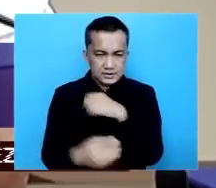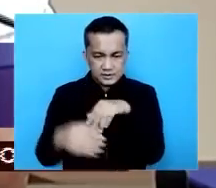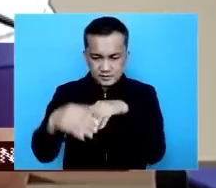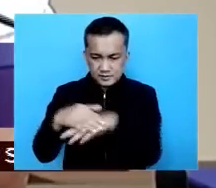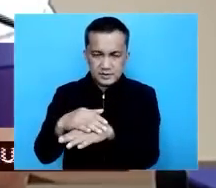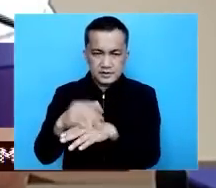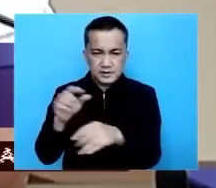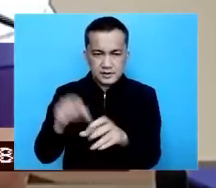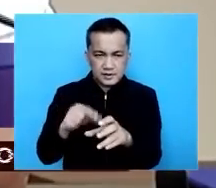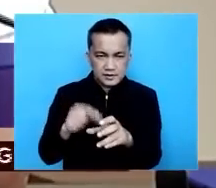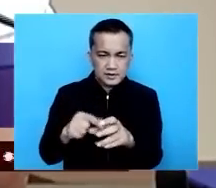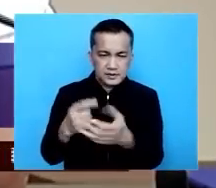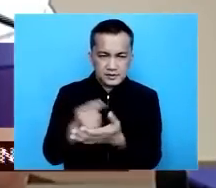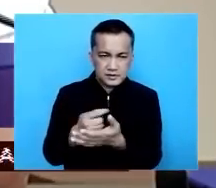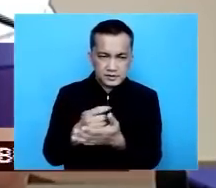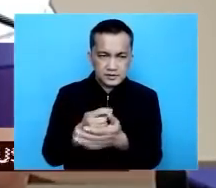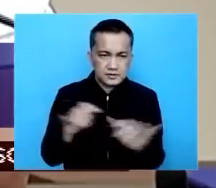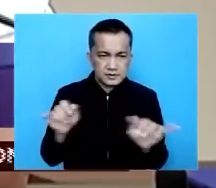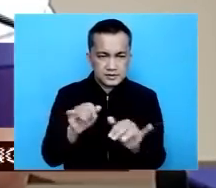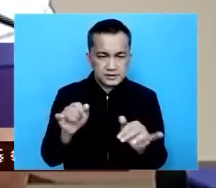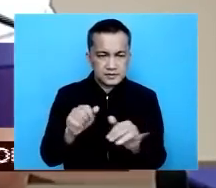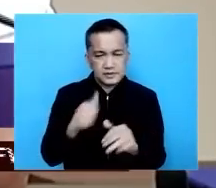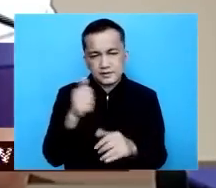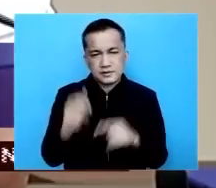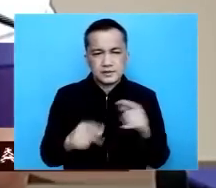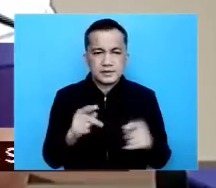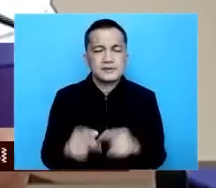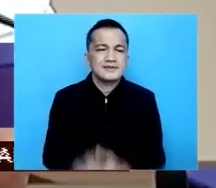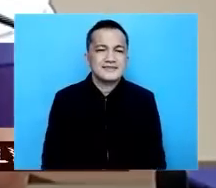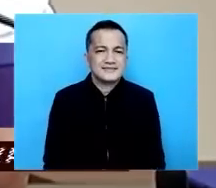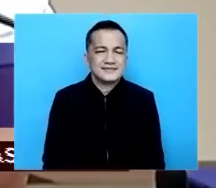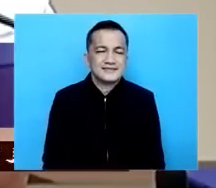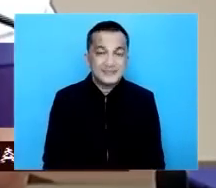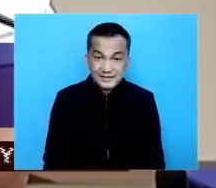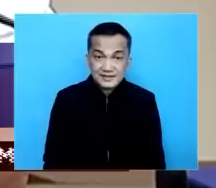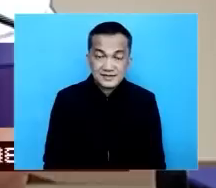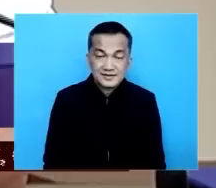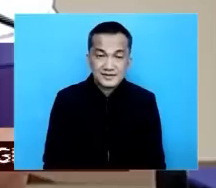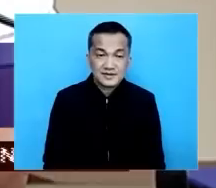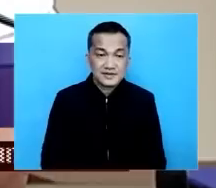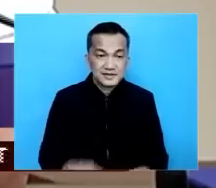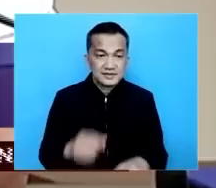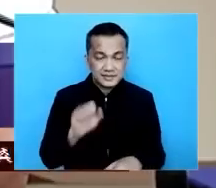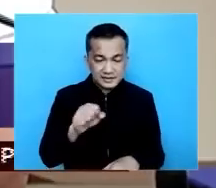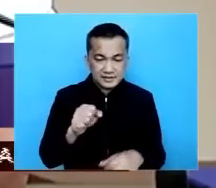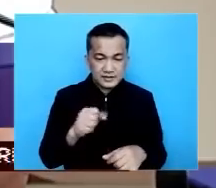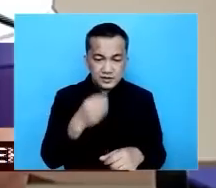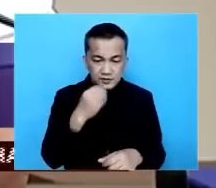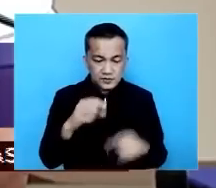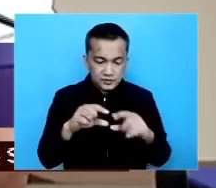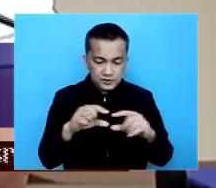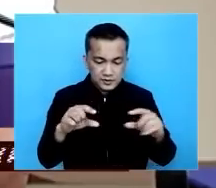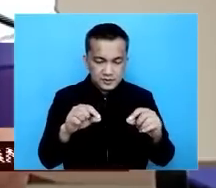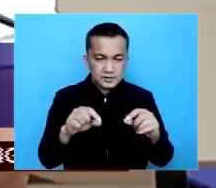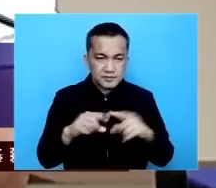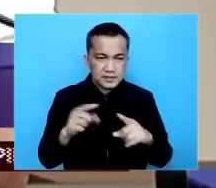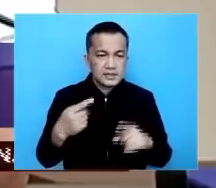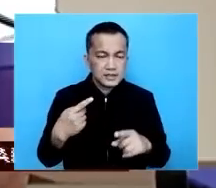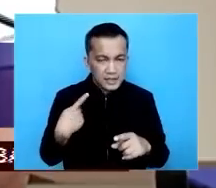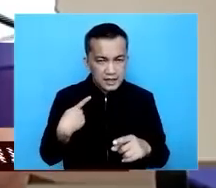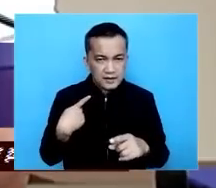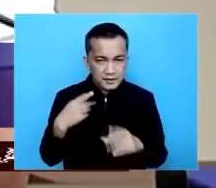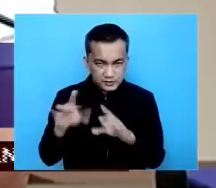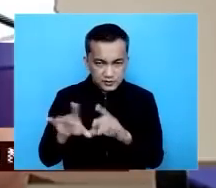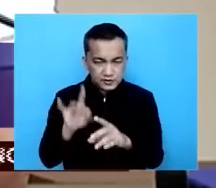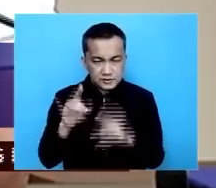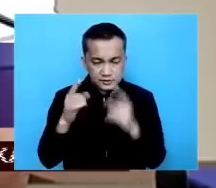at trinatrato ako ng katulad ng ibang tao lang. Diba? Maari nga food stamps yung hawak ko, pero at least may choice ako.